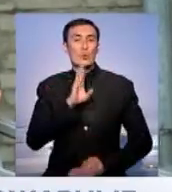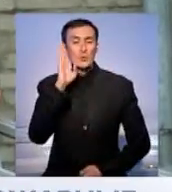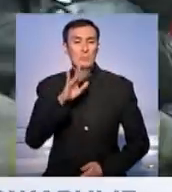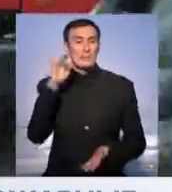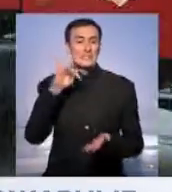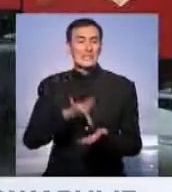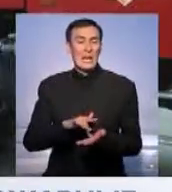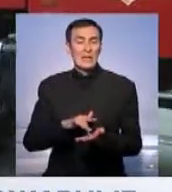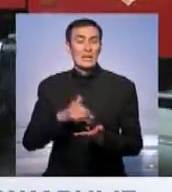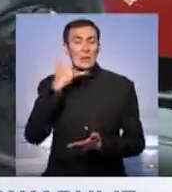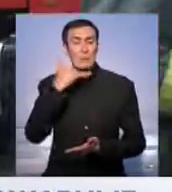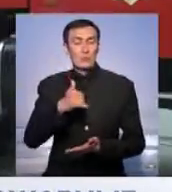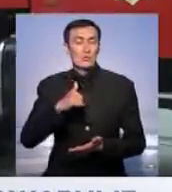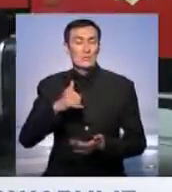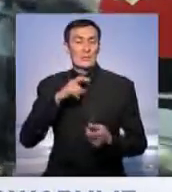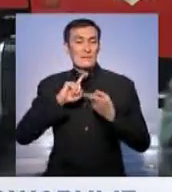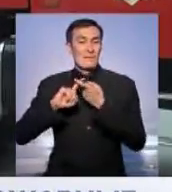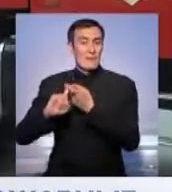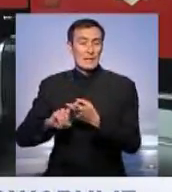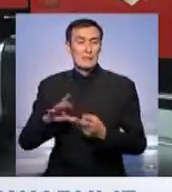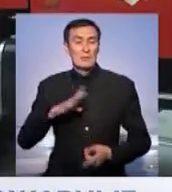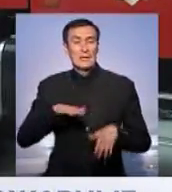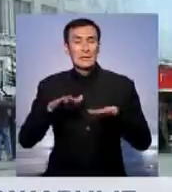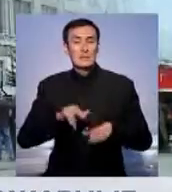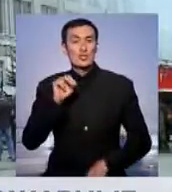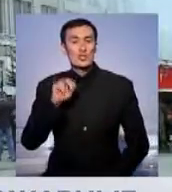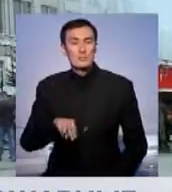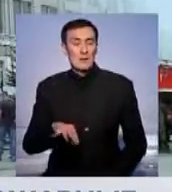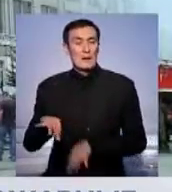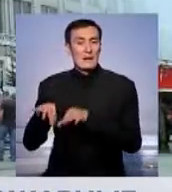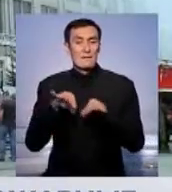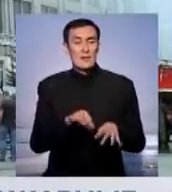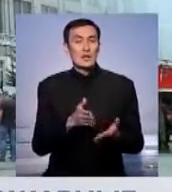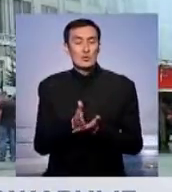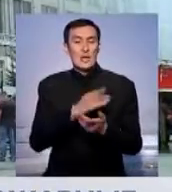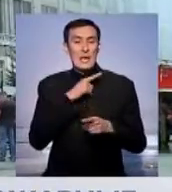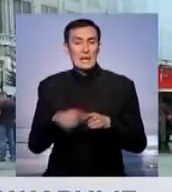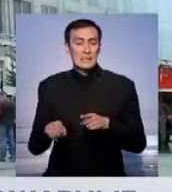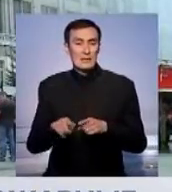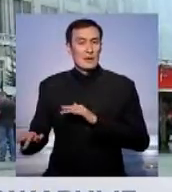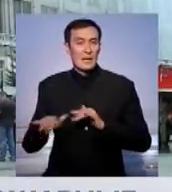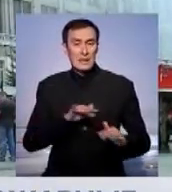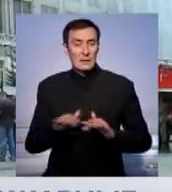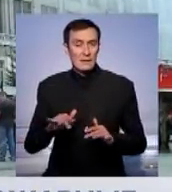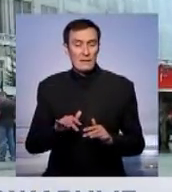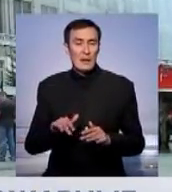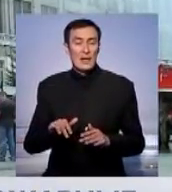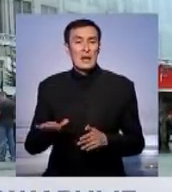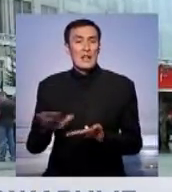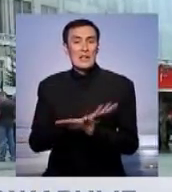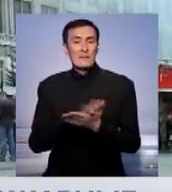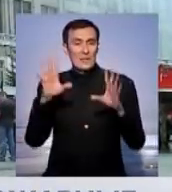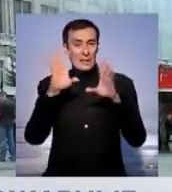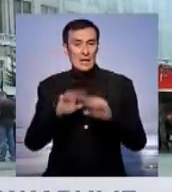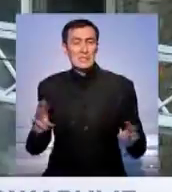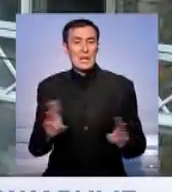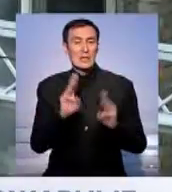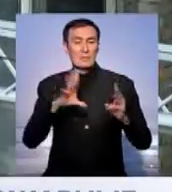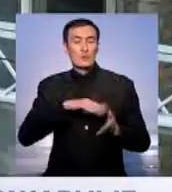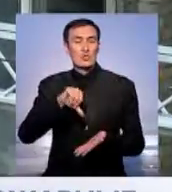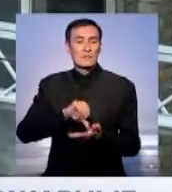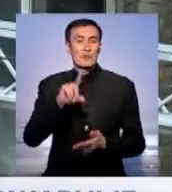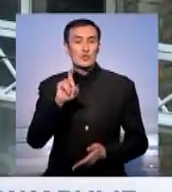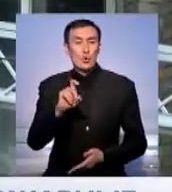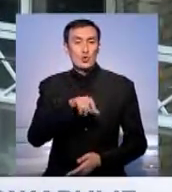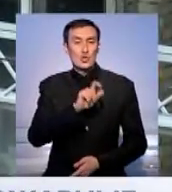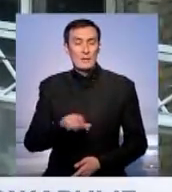на центральный пункт пожарной связи. На место ЧП выехали службы экстренного реагирования. В ликвидации огня были задействованы более